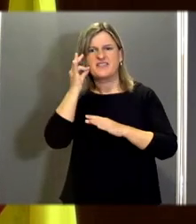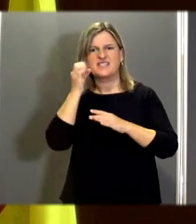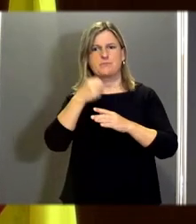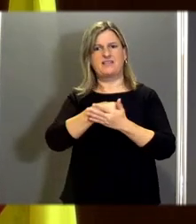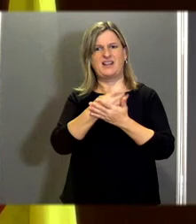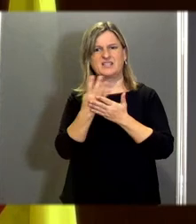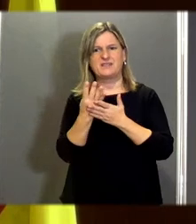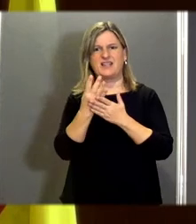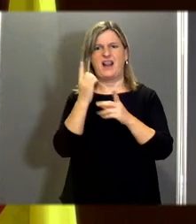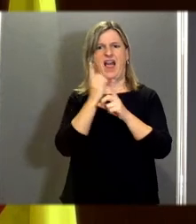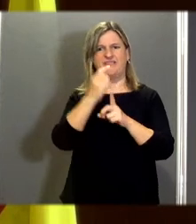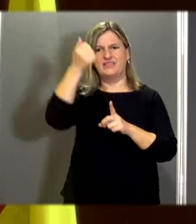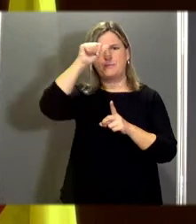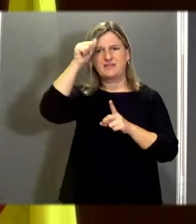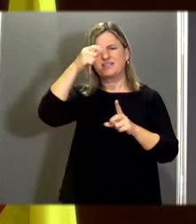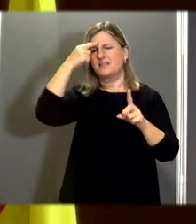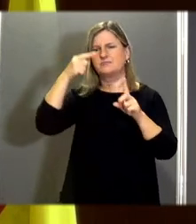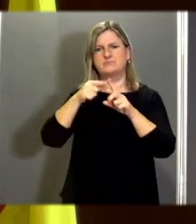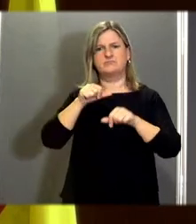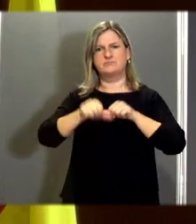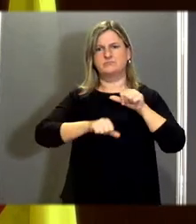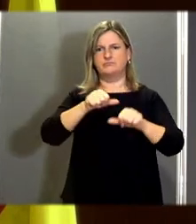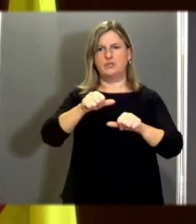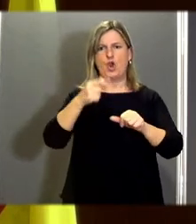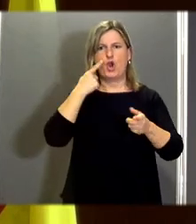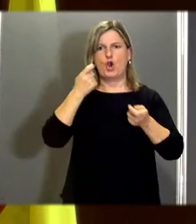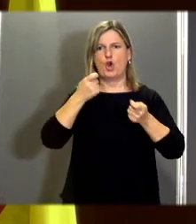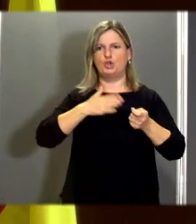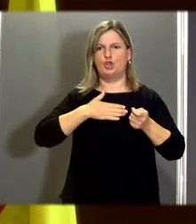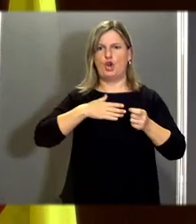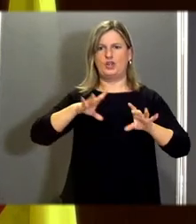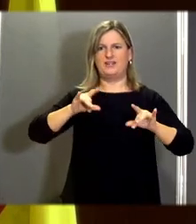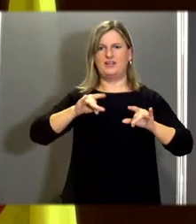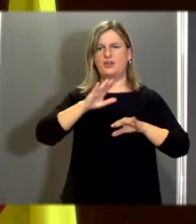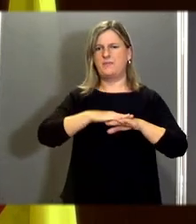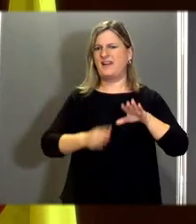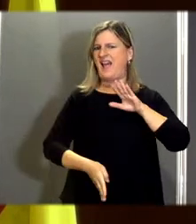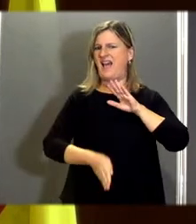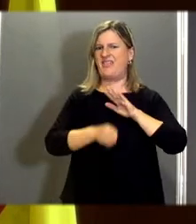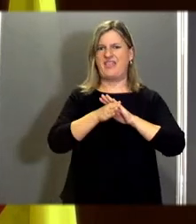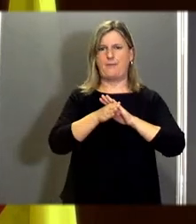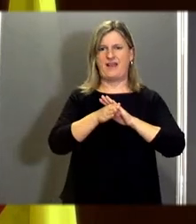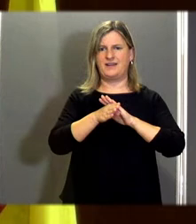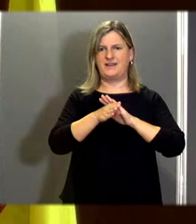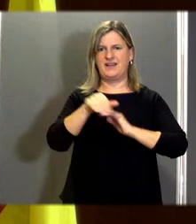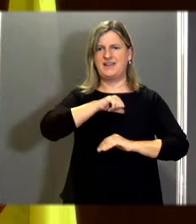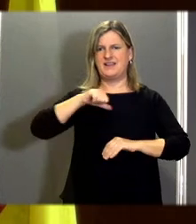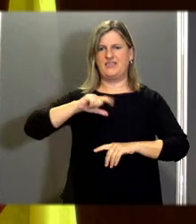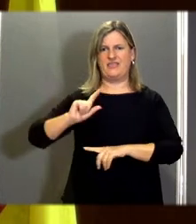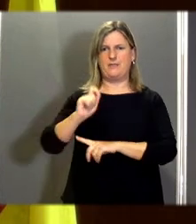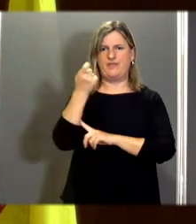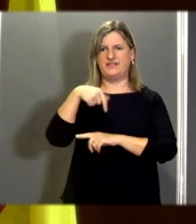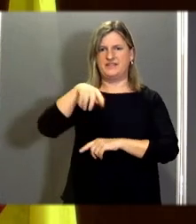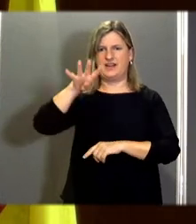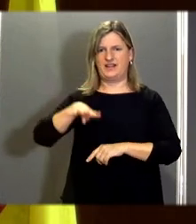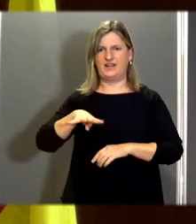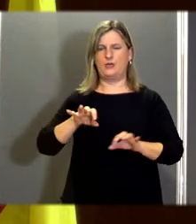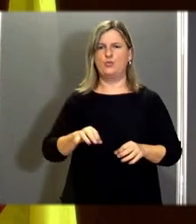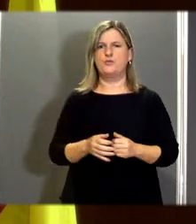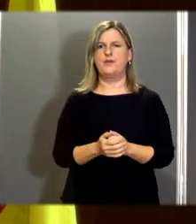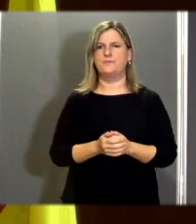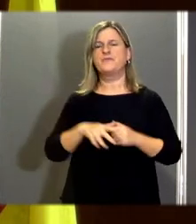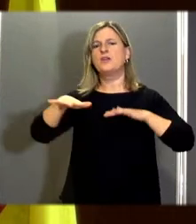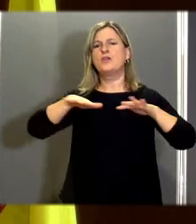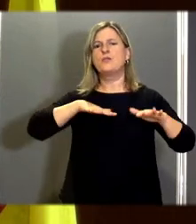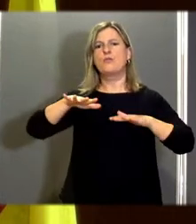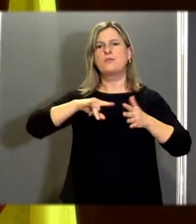en el temps el control del territori i fer efectiva la declaració d'independència de Catalunya. Les